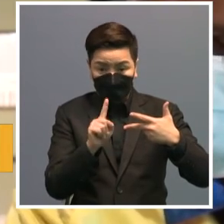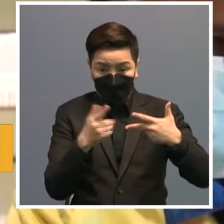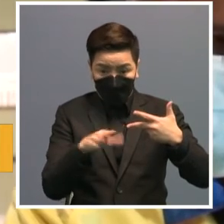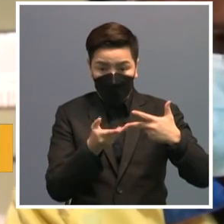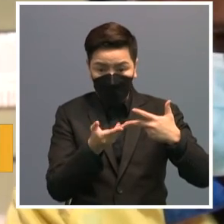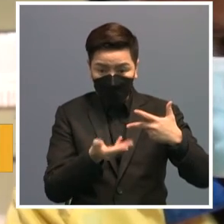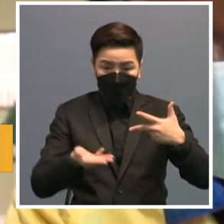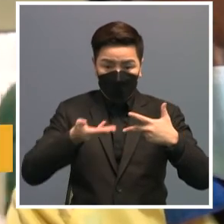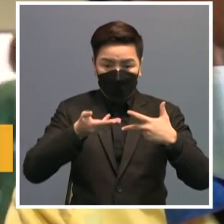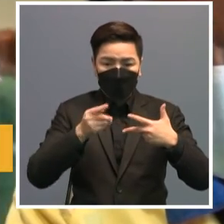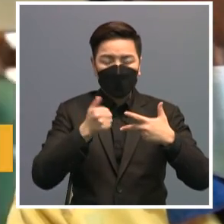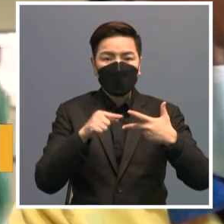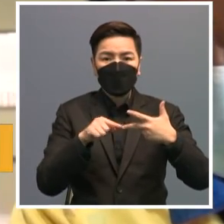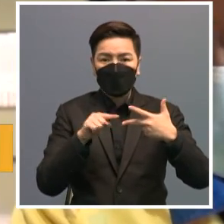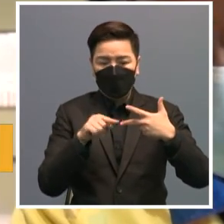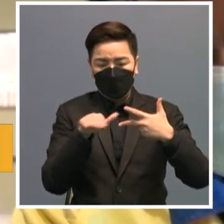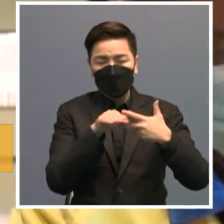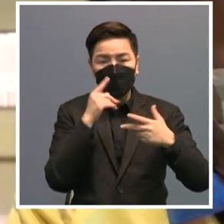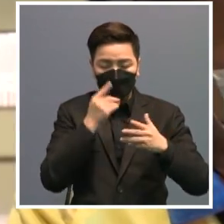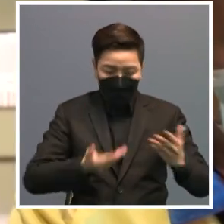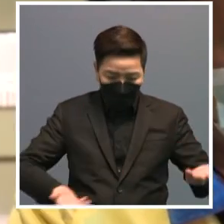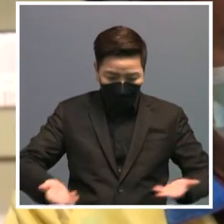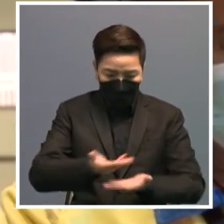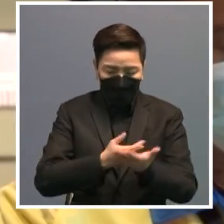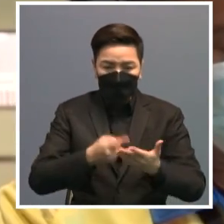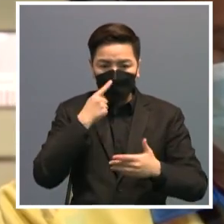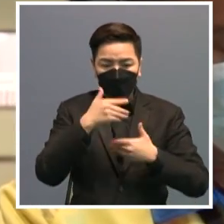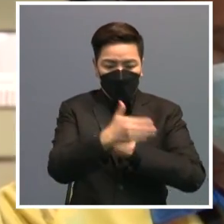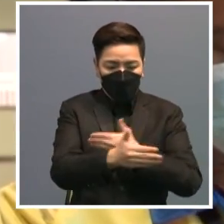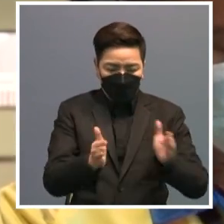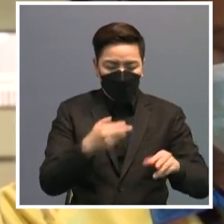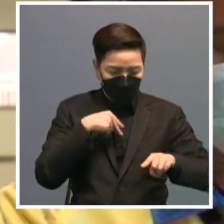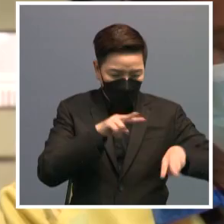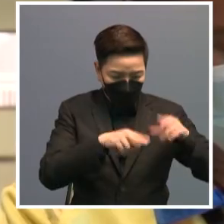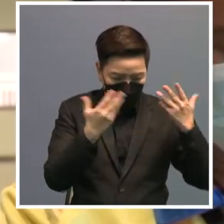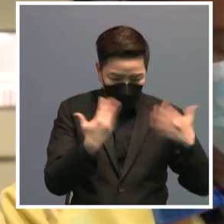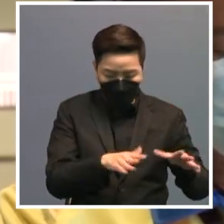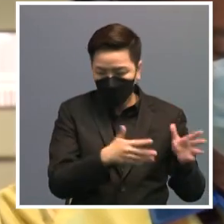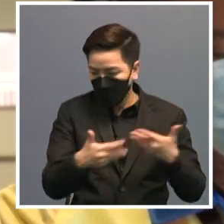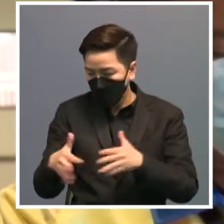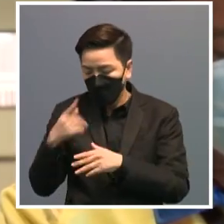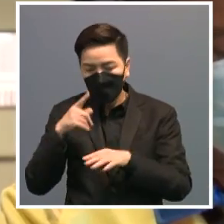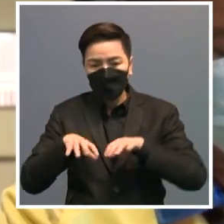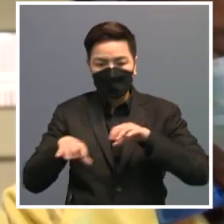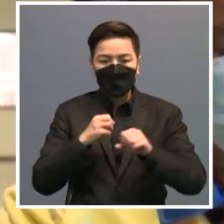ยในส่วนวาระที่พิจารณาเนี่ยไปดูห้องแล้วไปดูอะไรแล้วก็น่าจะจัดการได้ดีขึ้น